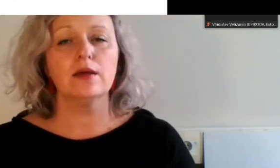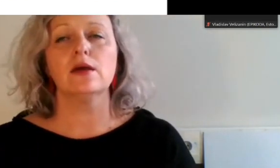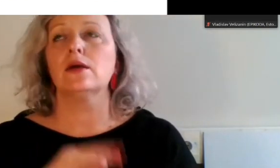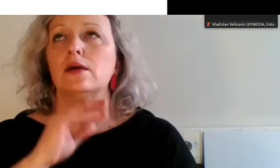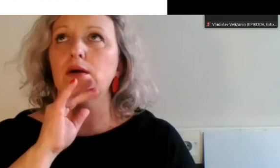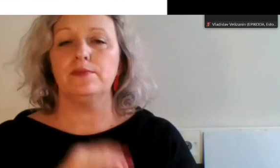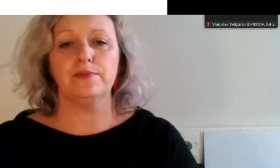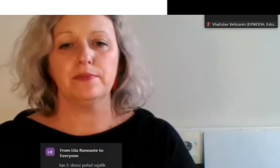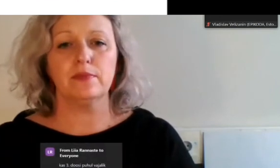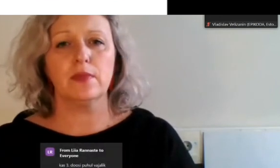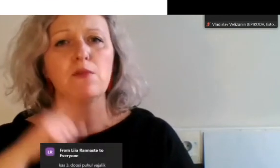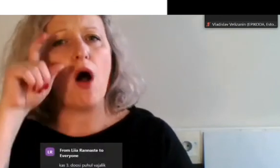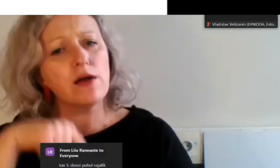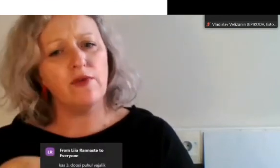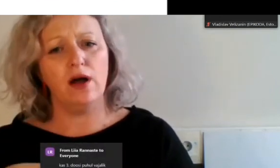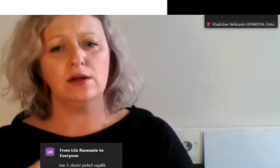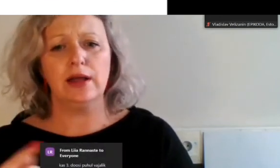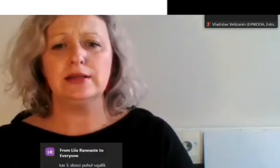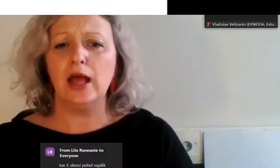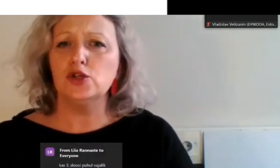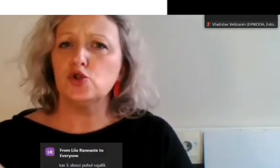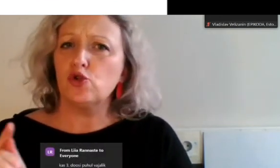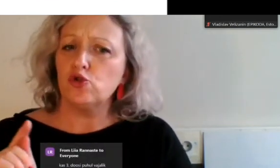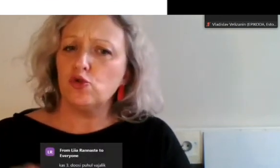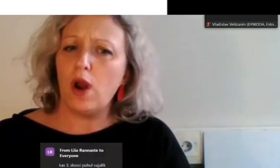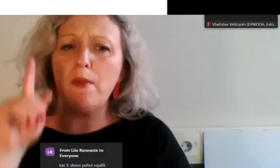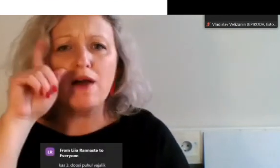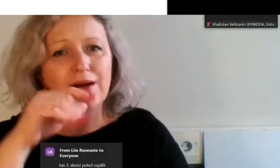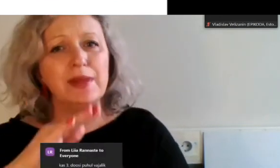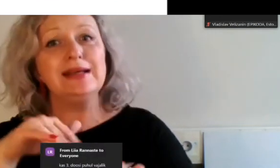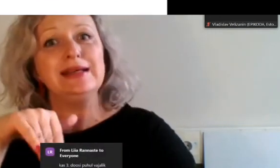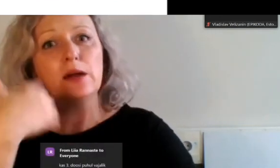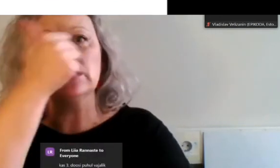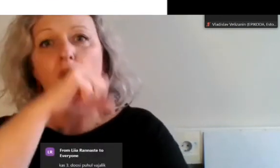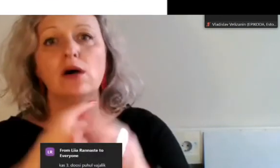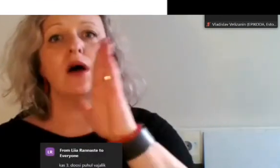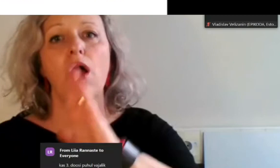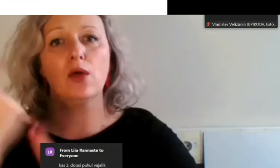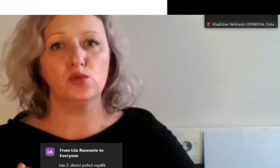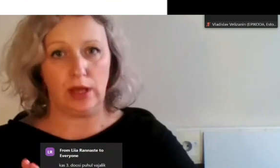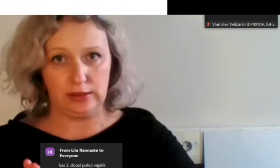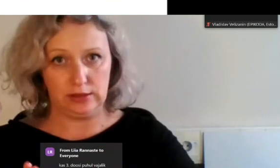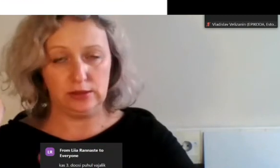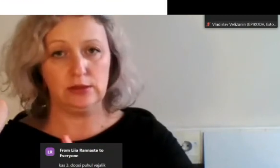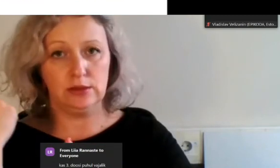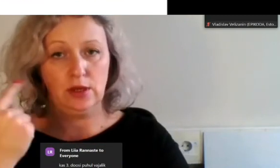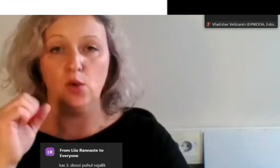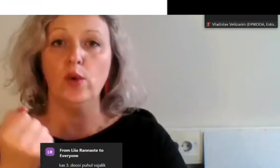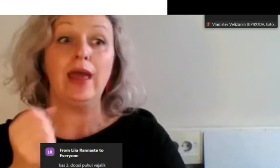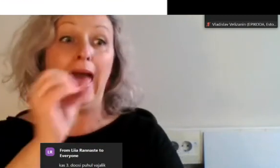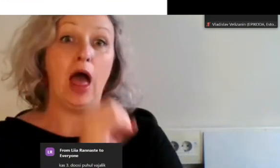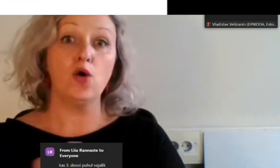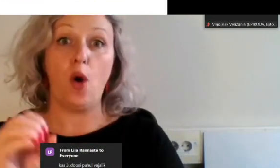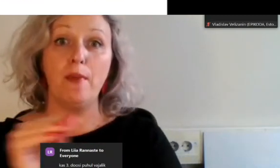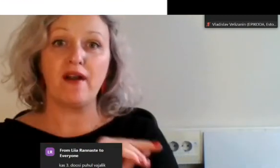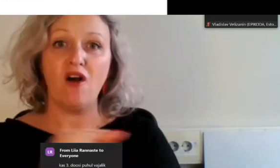põdemine. Kaitse vaktsineerimisest ja põdemisest ajapikku väheneb, aga püsib päris